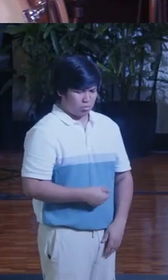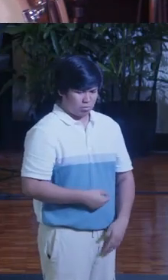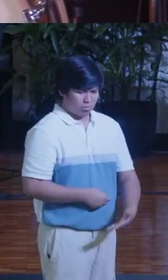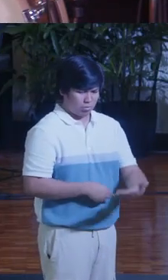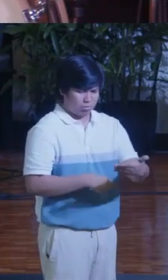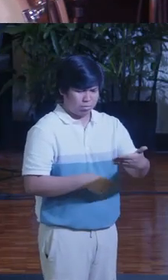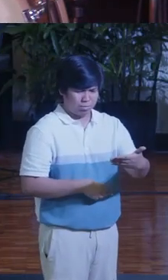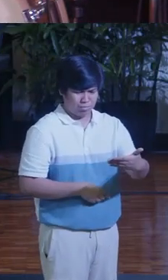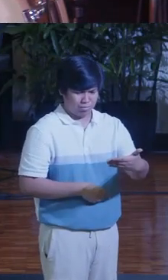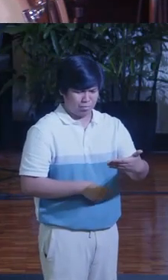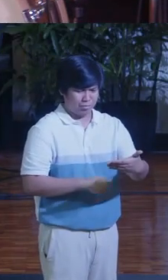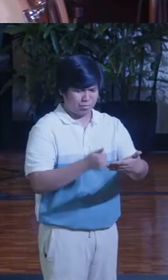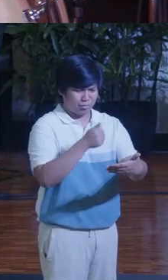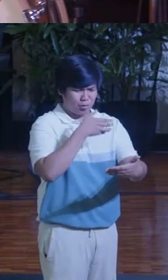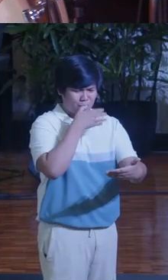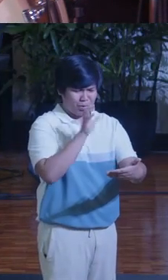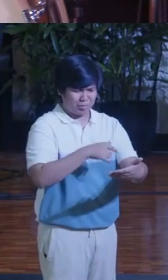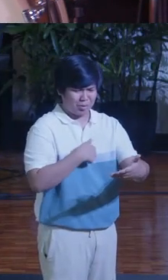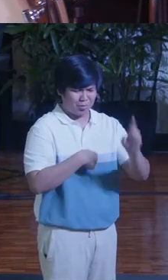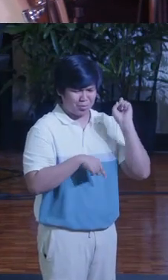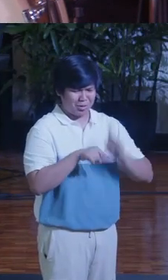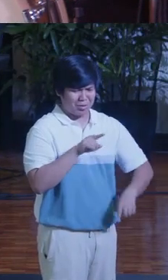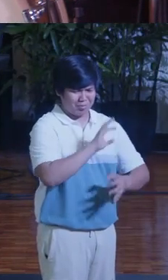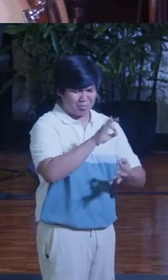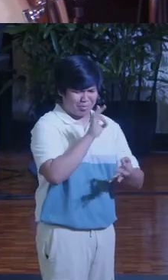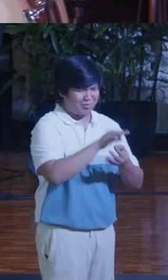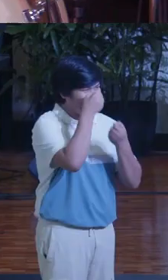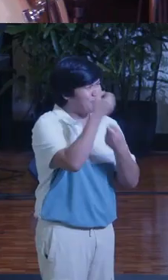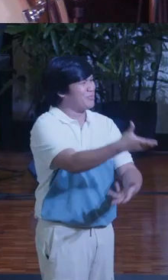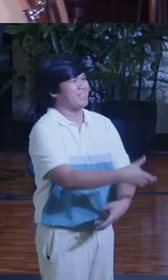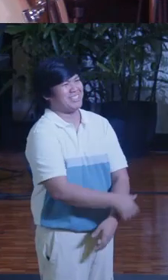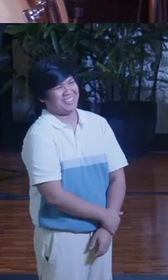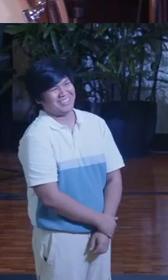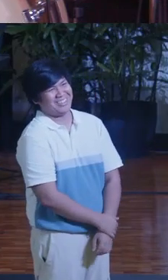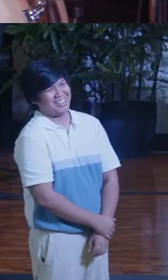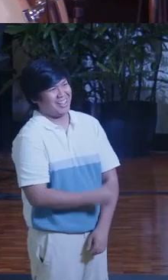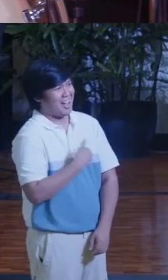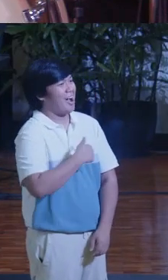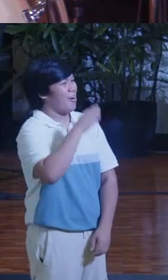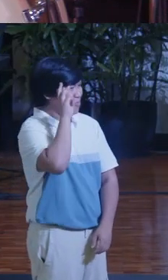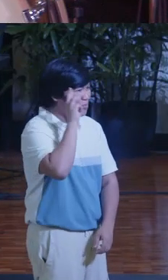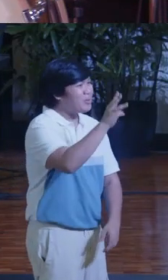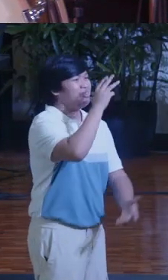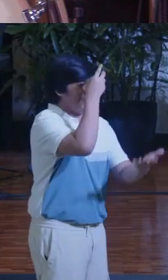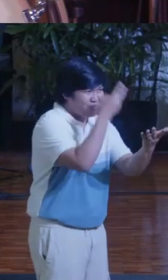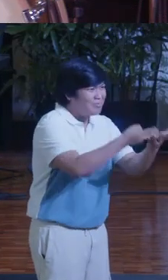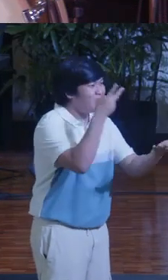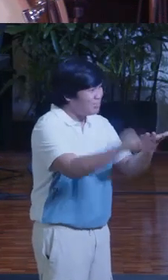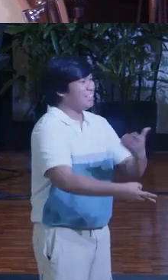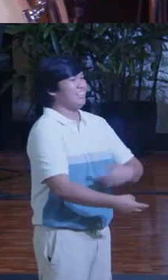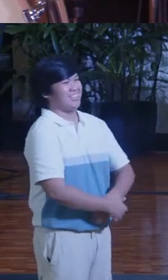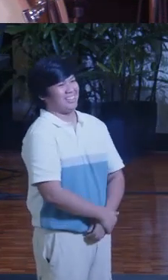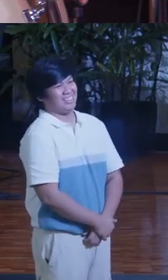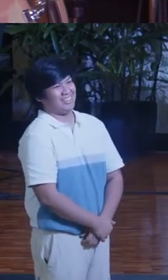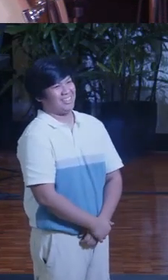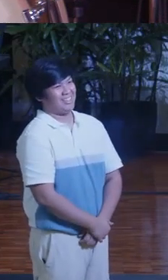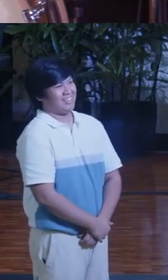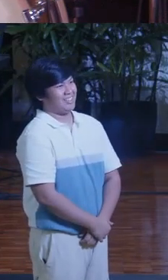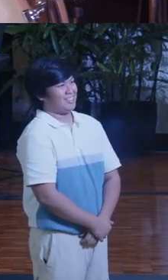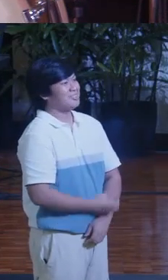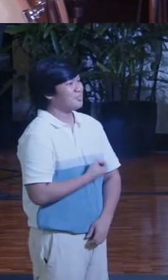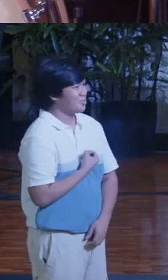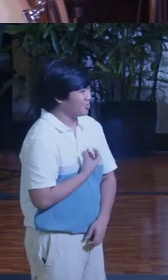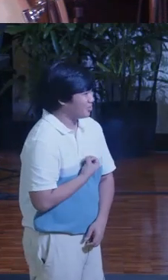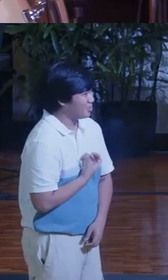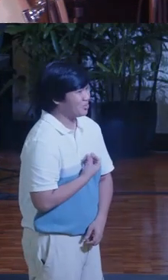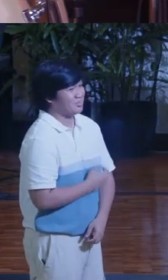ay makikita natin sa verse 27. Galatians 4, verse 26. But